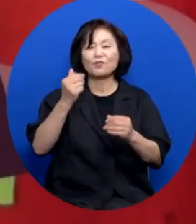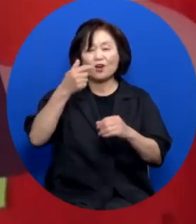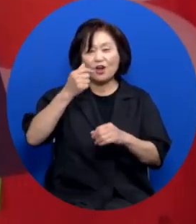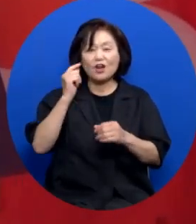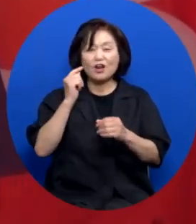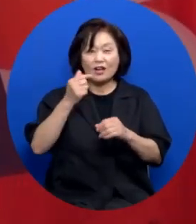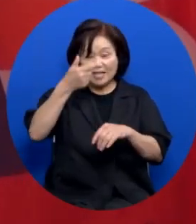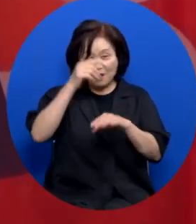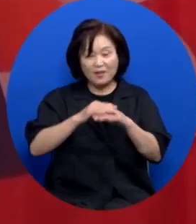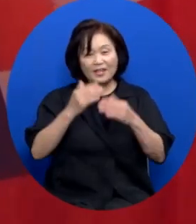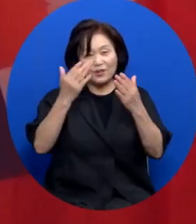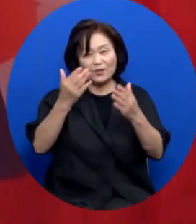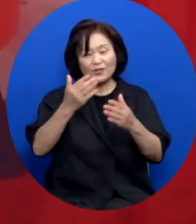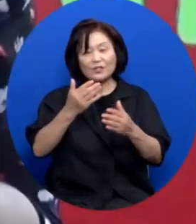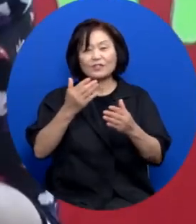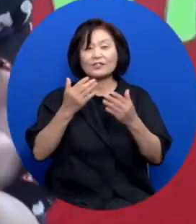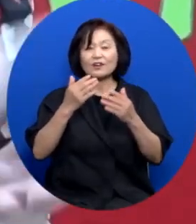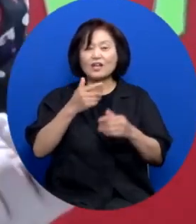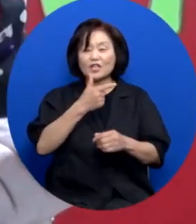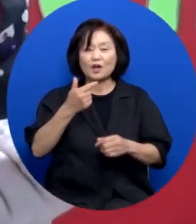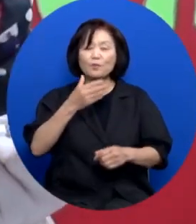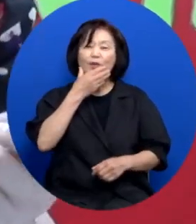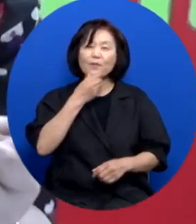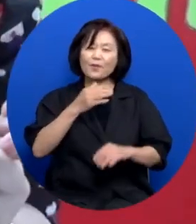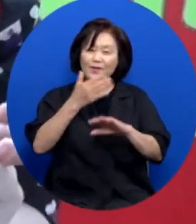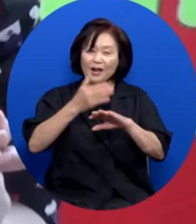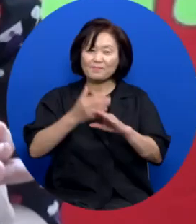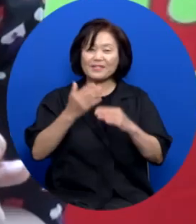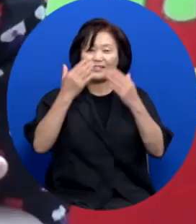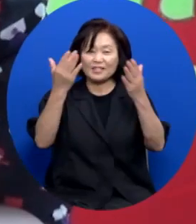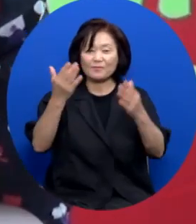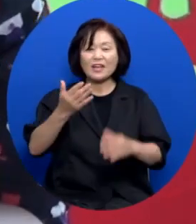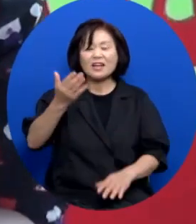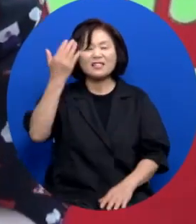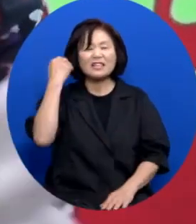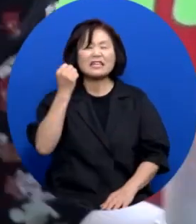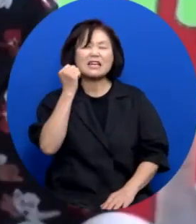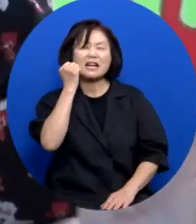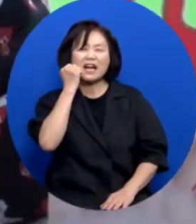기쁘고 행복하고 감사합니다. Since before we don't know